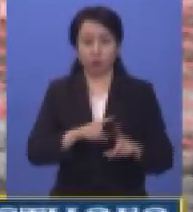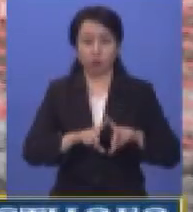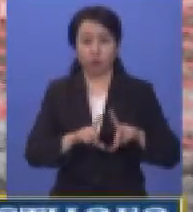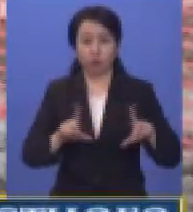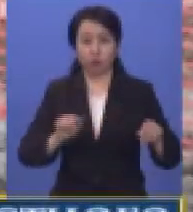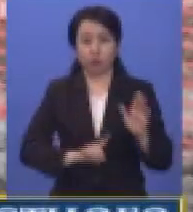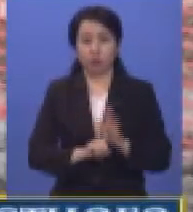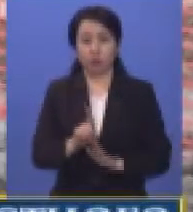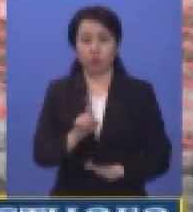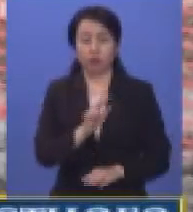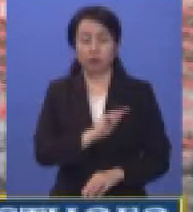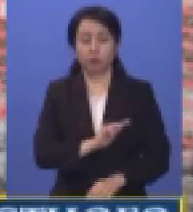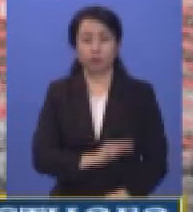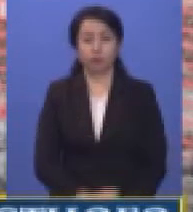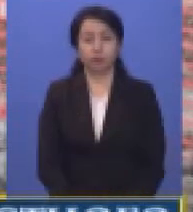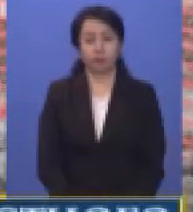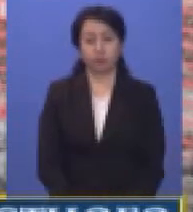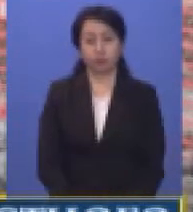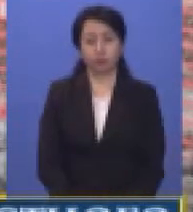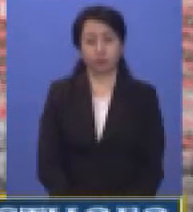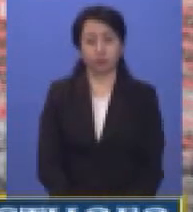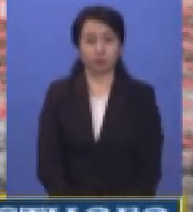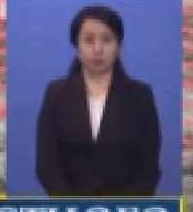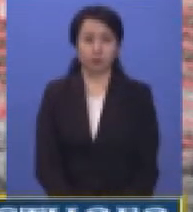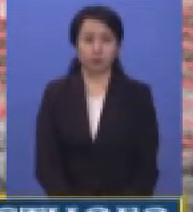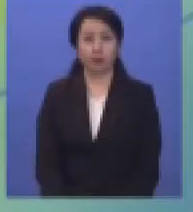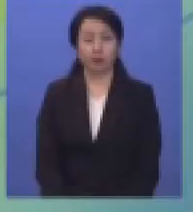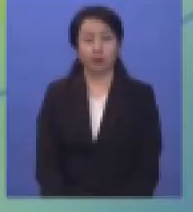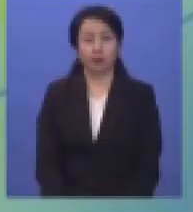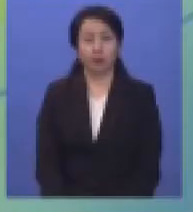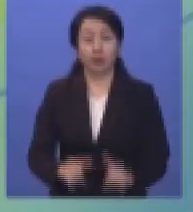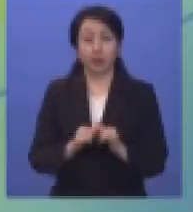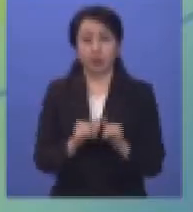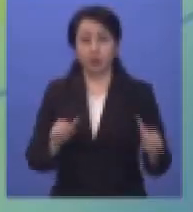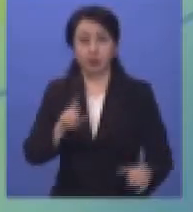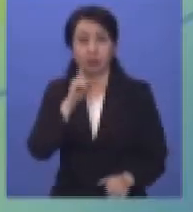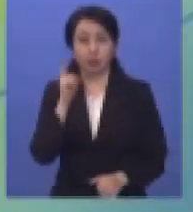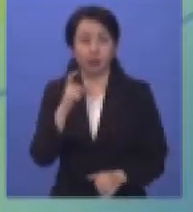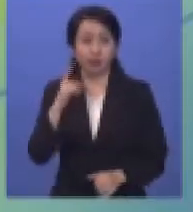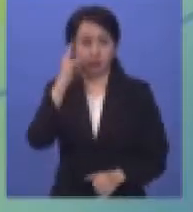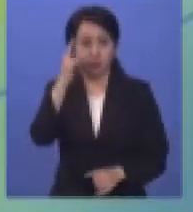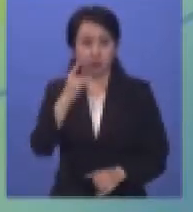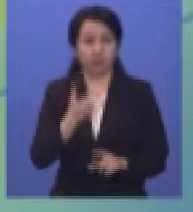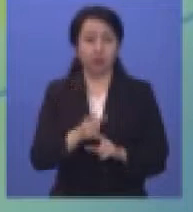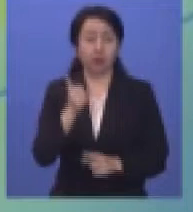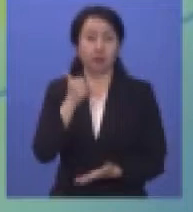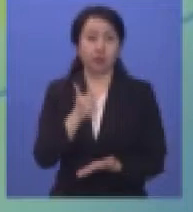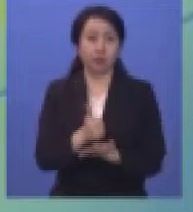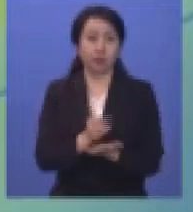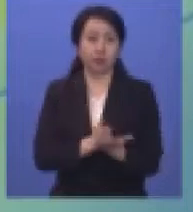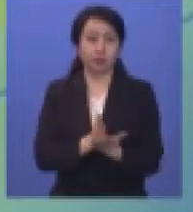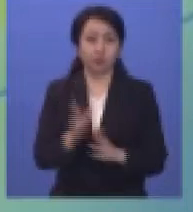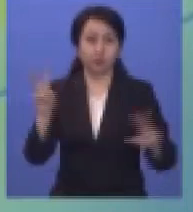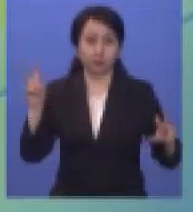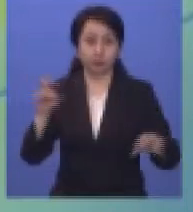планируют ввести в эксплуатацию. Илья Кудряков, Анатолий Белонок, служба новостей. Развитие зеленой экономики в Казахстане – это одна